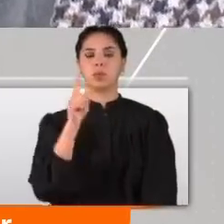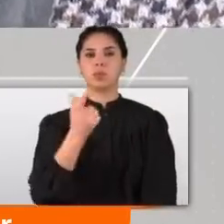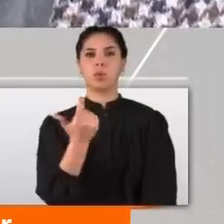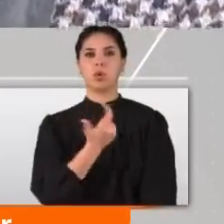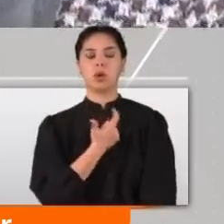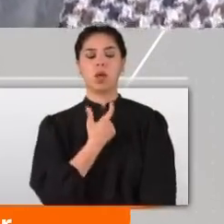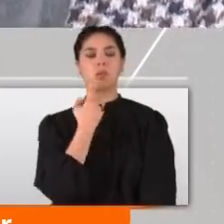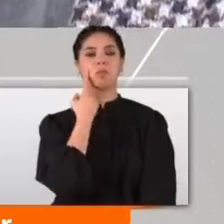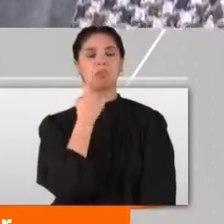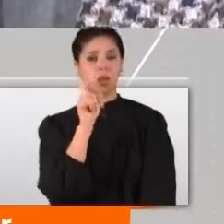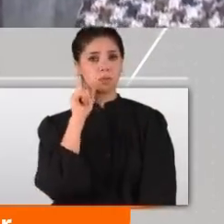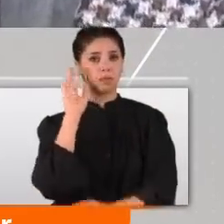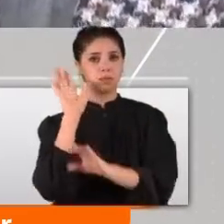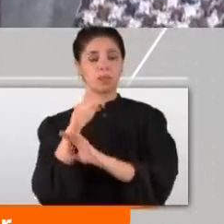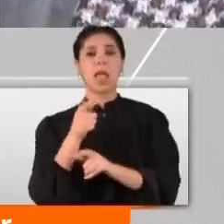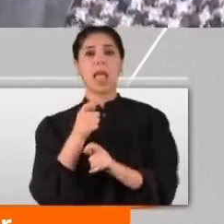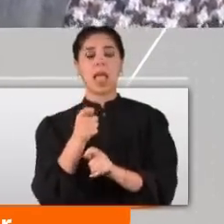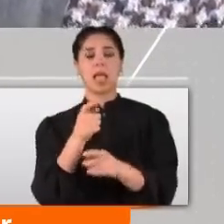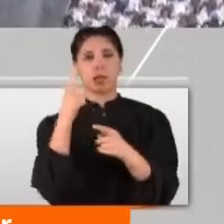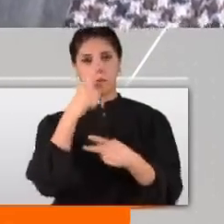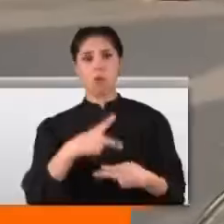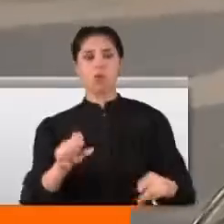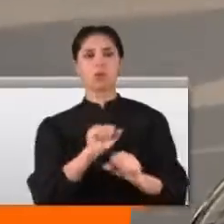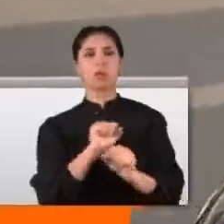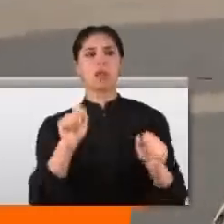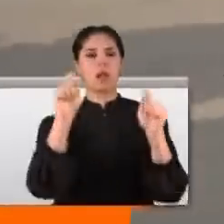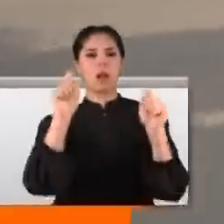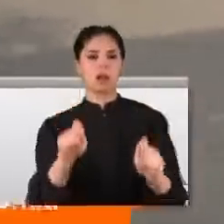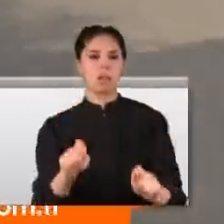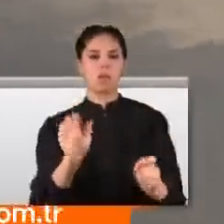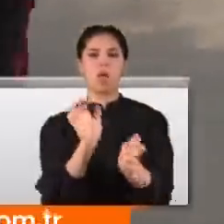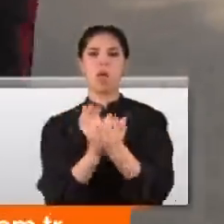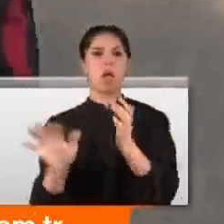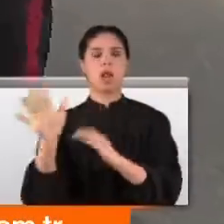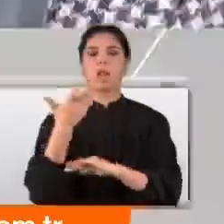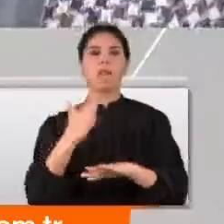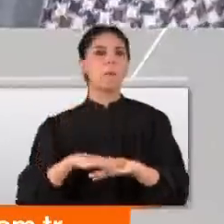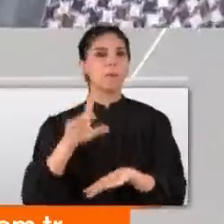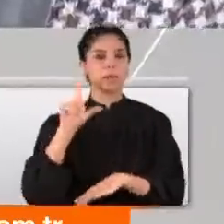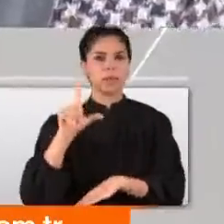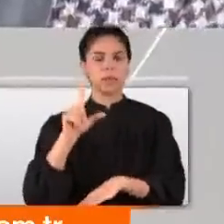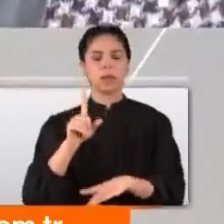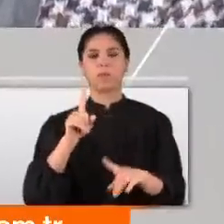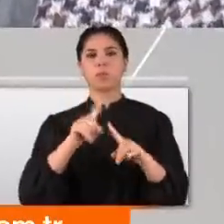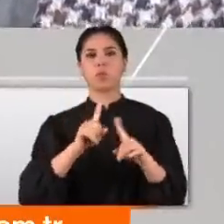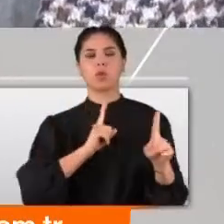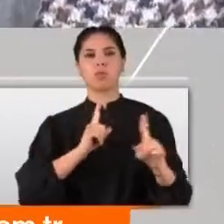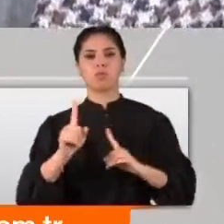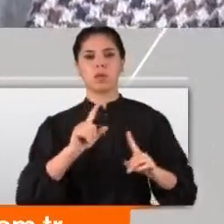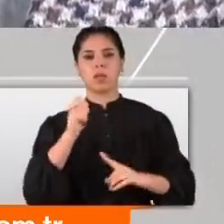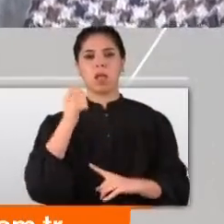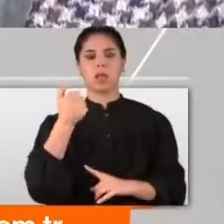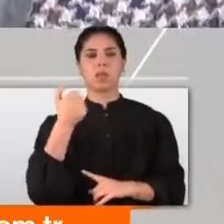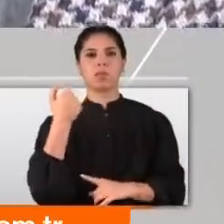kanunu çiğniyor, eğitim özgürlüğüne sekte vuruyor. Peki veliler bu durumda ne yapmalı? Tüketici hakem heyetleri 66 bin liraya